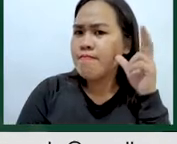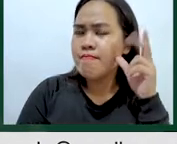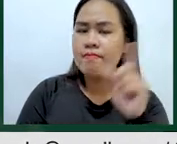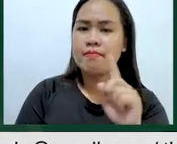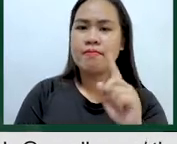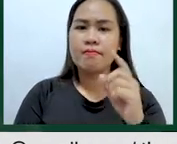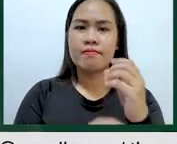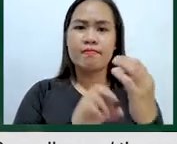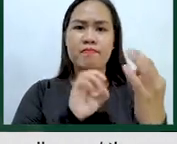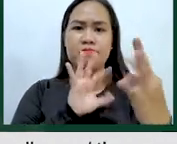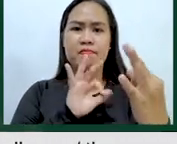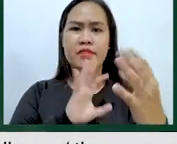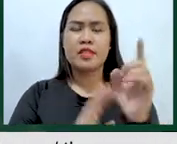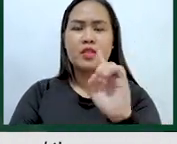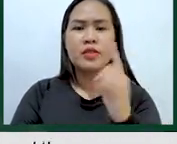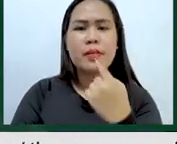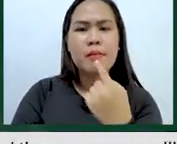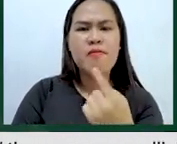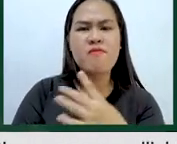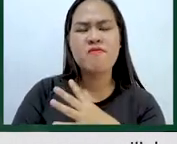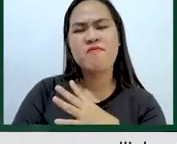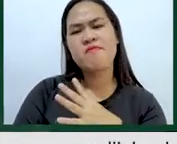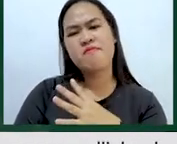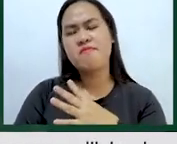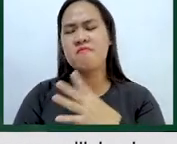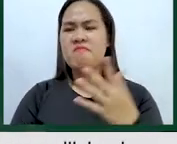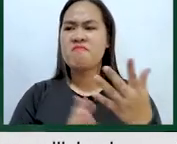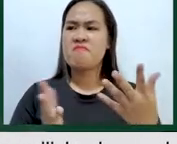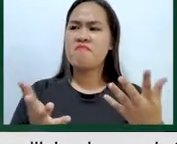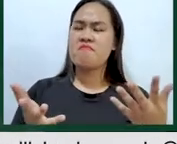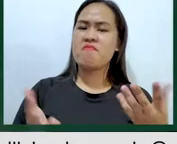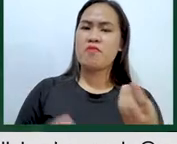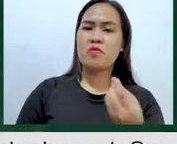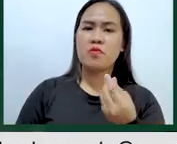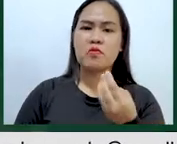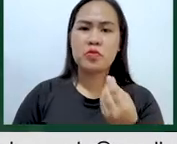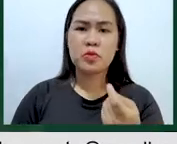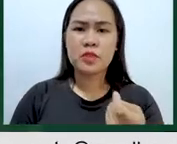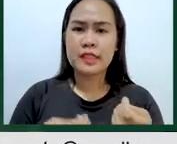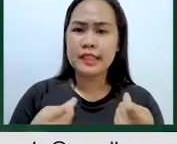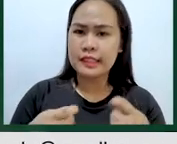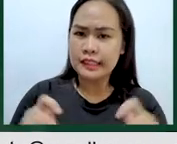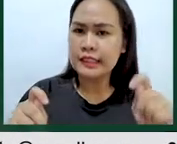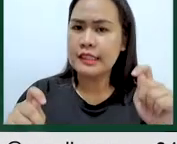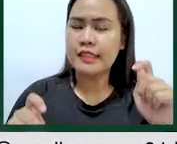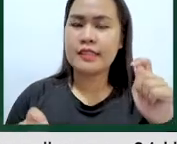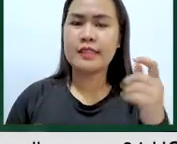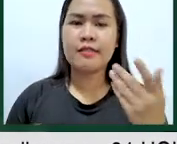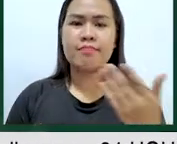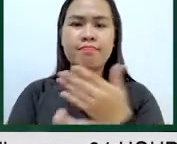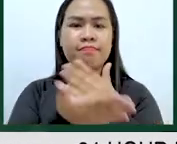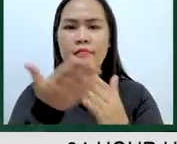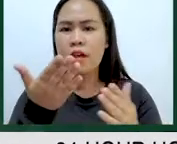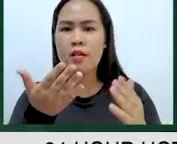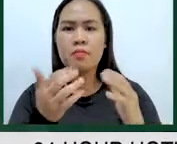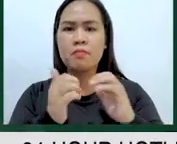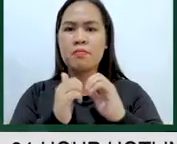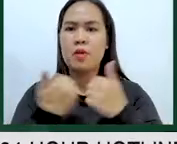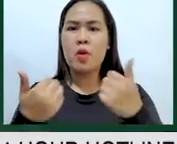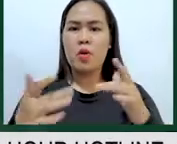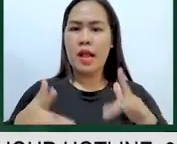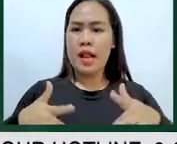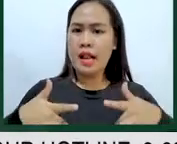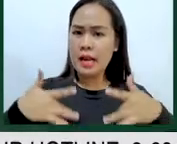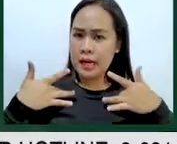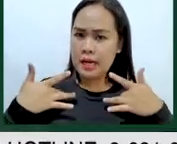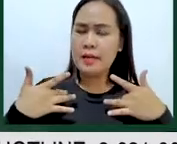kahit papano, parang nakakasanayan na rin, di ba? And somehow, life is going on na.